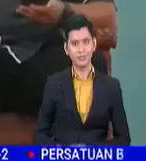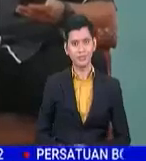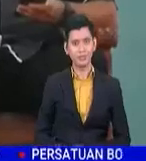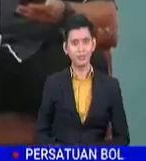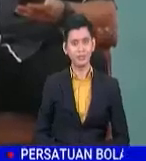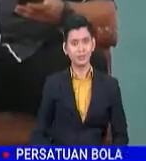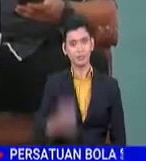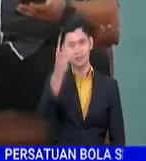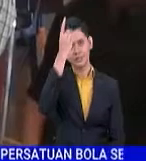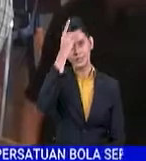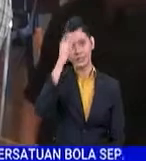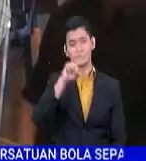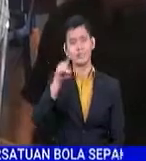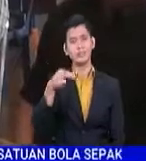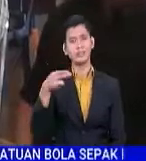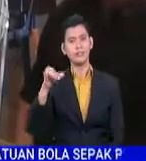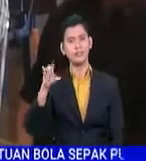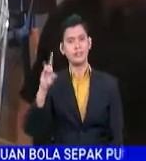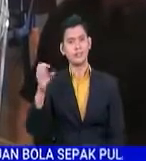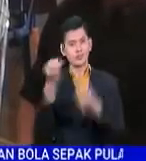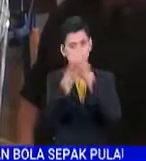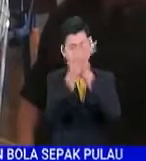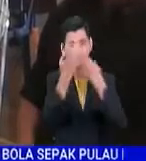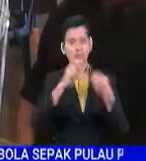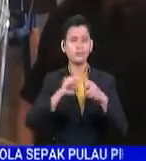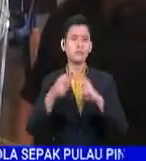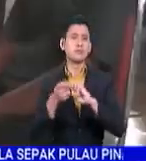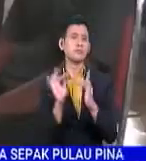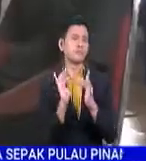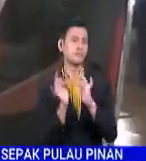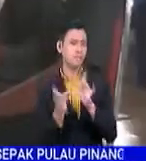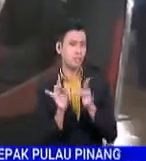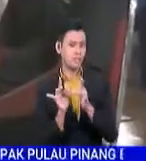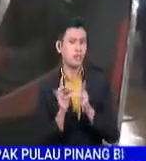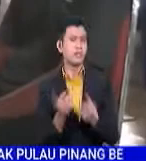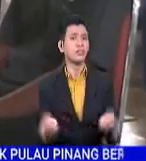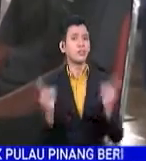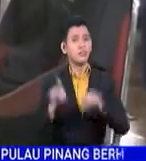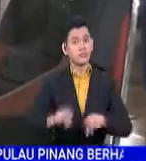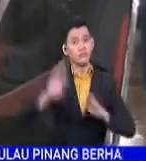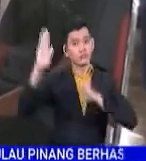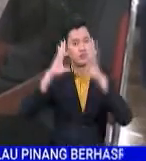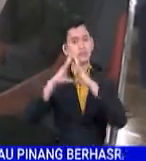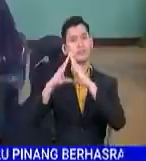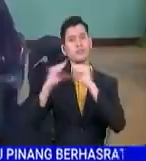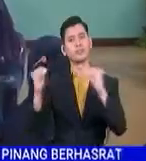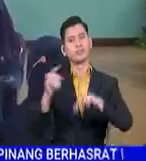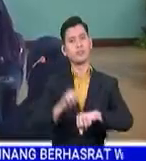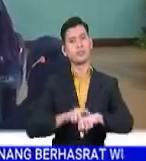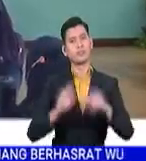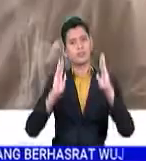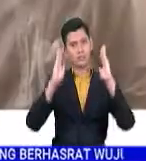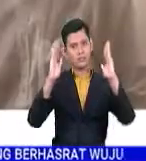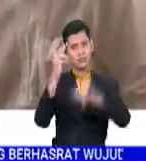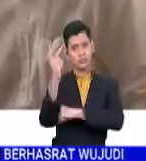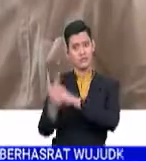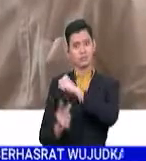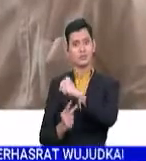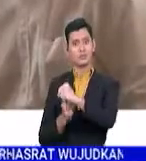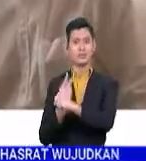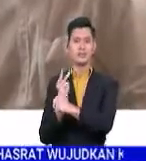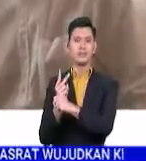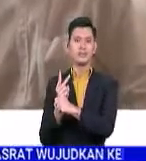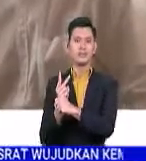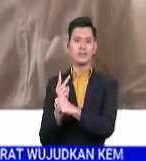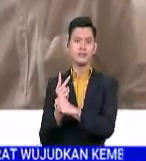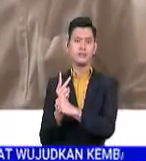Sementara itu, Datuk Zahidi memaklumkan masalah jaringan internet dalam negara dijangka selesai dalam tempoh 2 tahun.